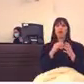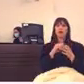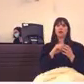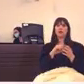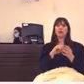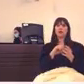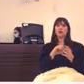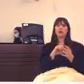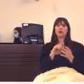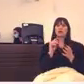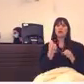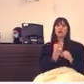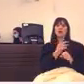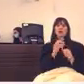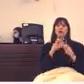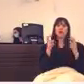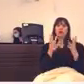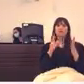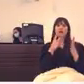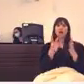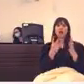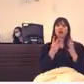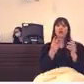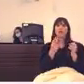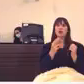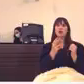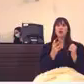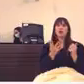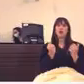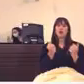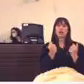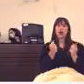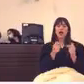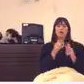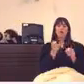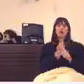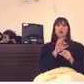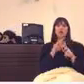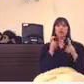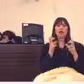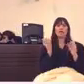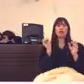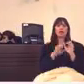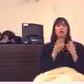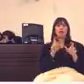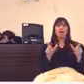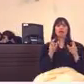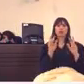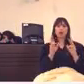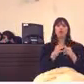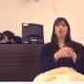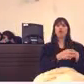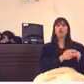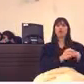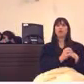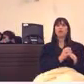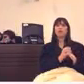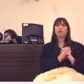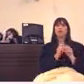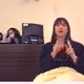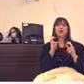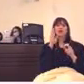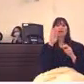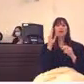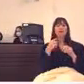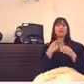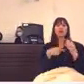של העירייה. אז מה נראה לכם, שאנחנו ניקח פעילות של העירייה ונזרוק את האנשים לרחוב? אומר לכם עוד דבר, עיריית חיפה